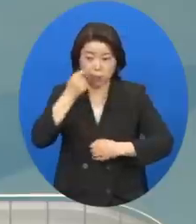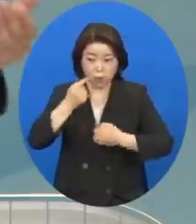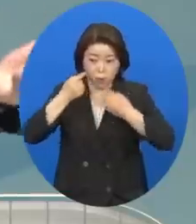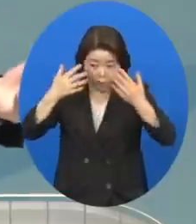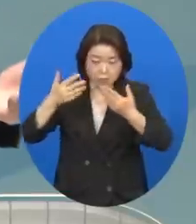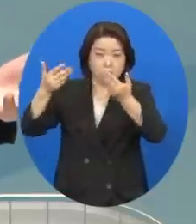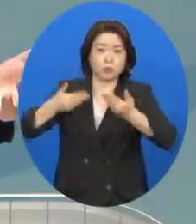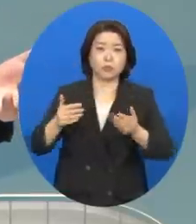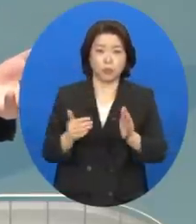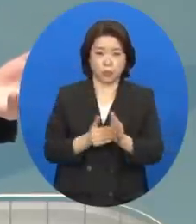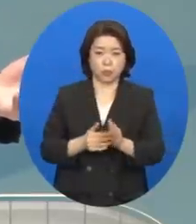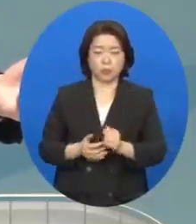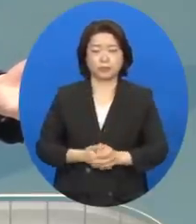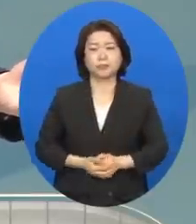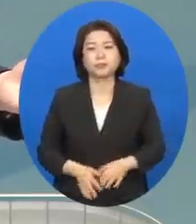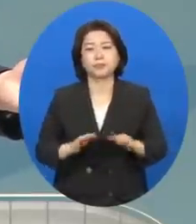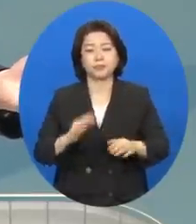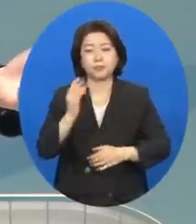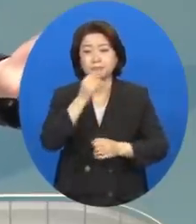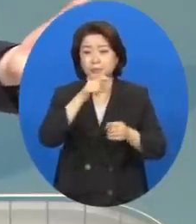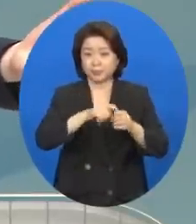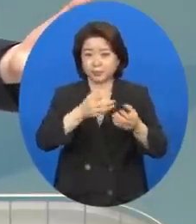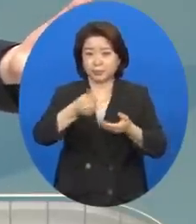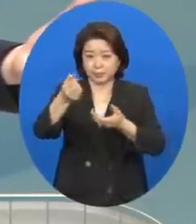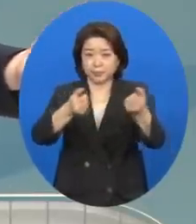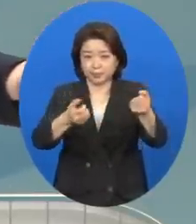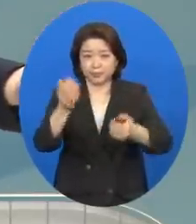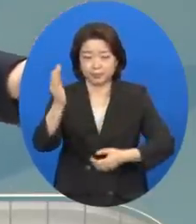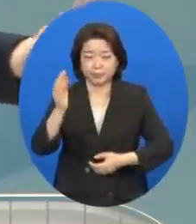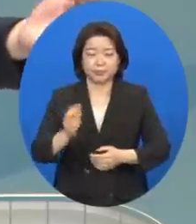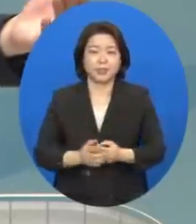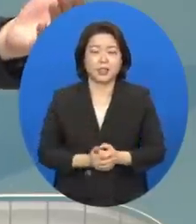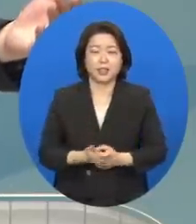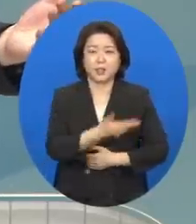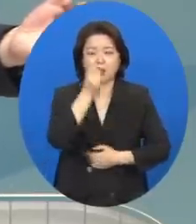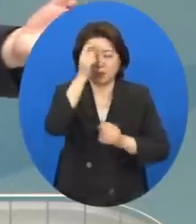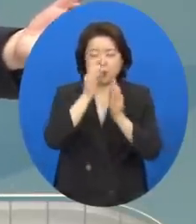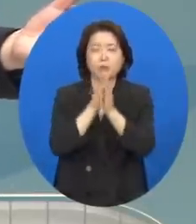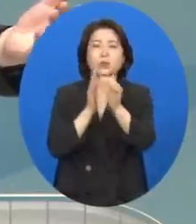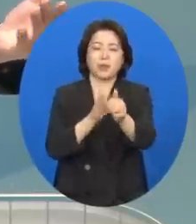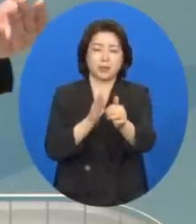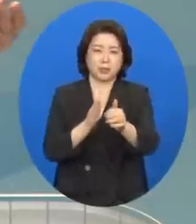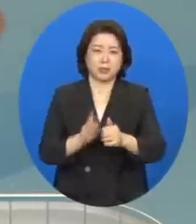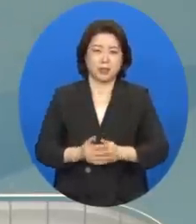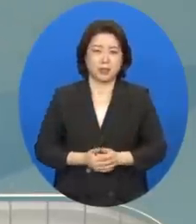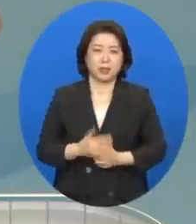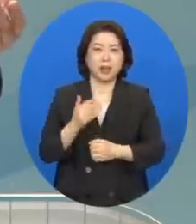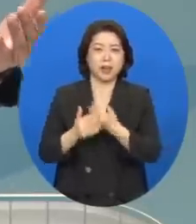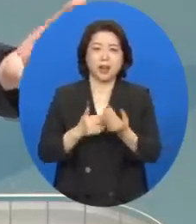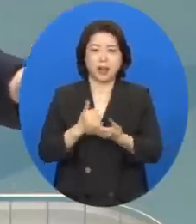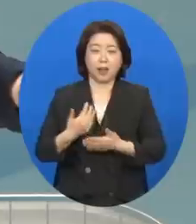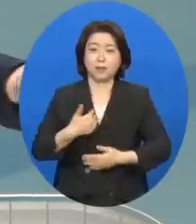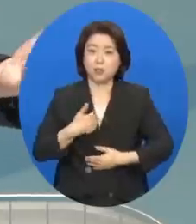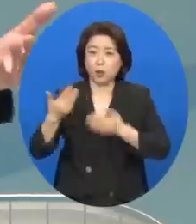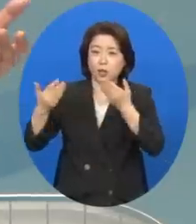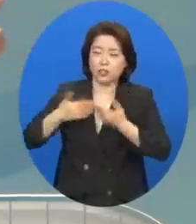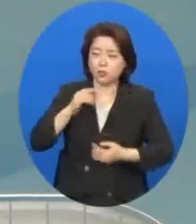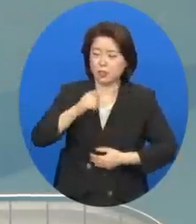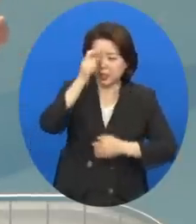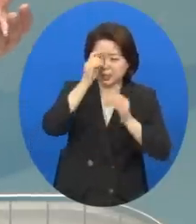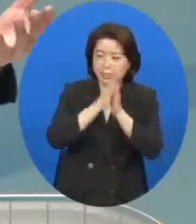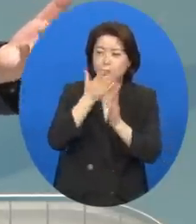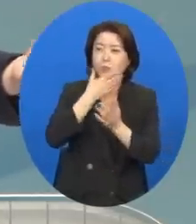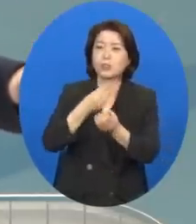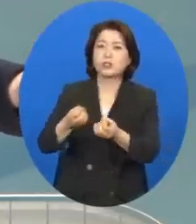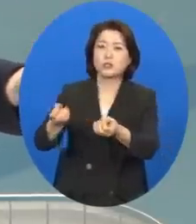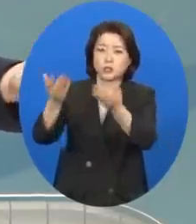이제 성찬을 받으실 텐데 여러분 기도하시기 바랍니다. 하나님, 저에게 주신 이 기도의 축복,